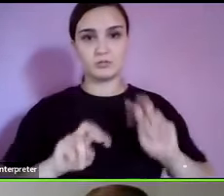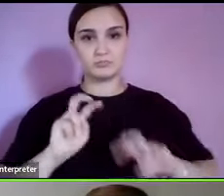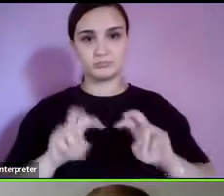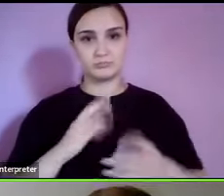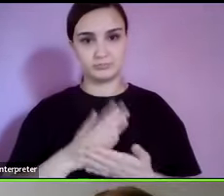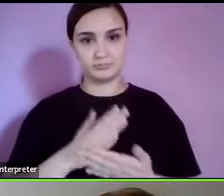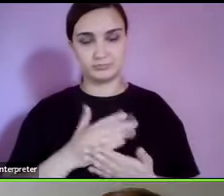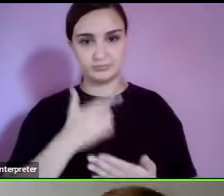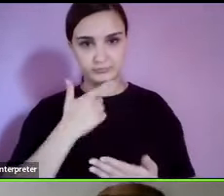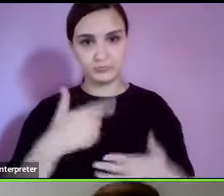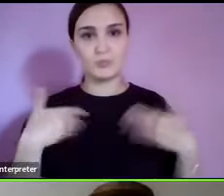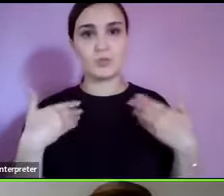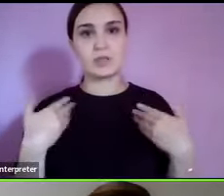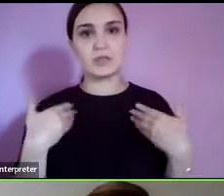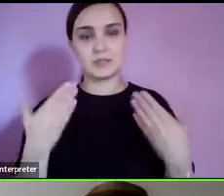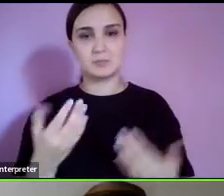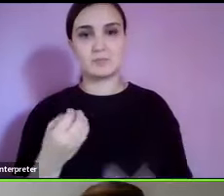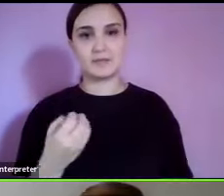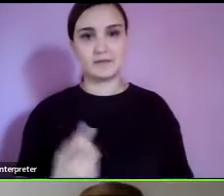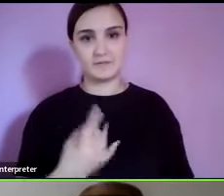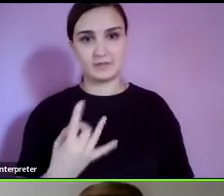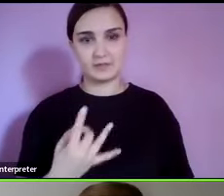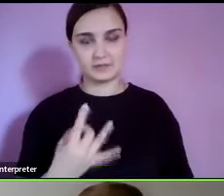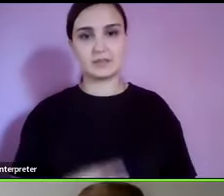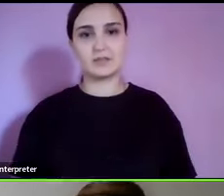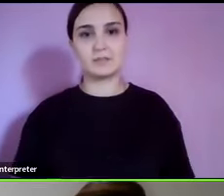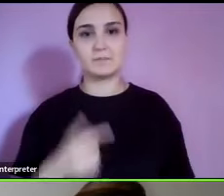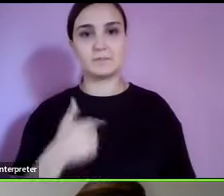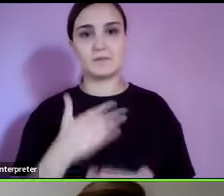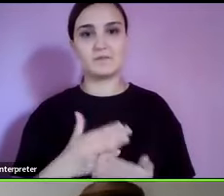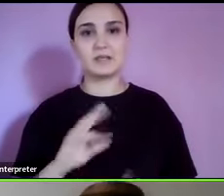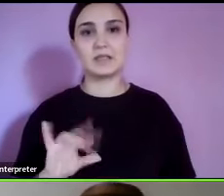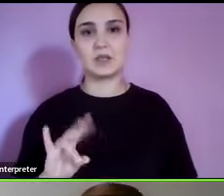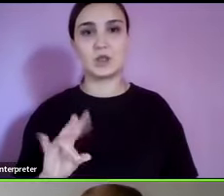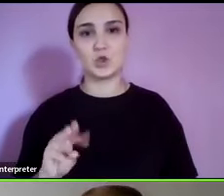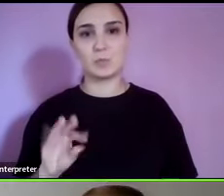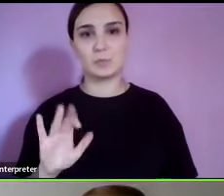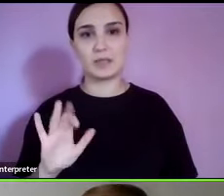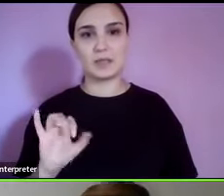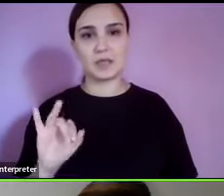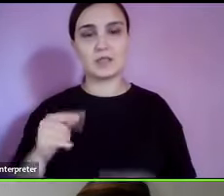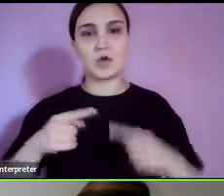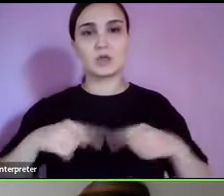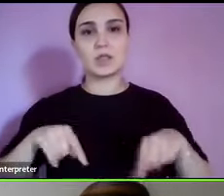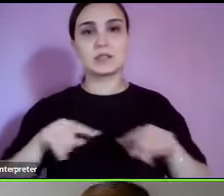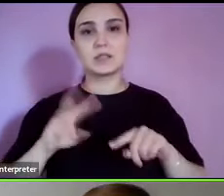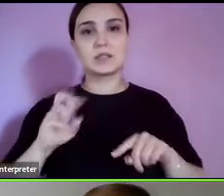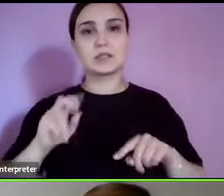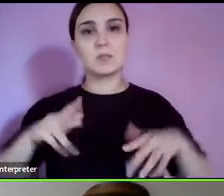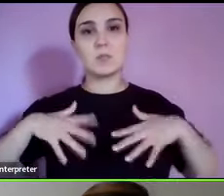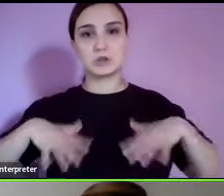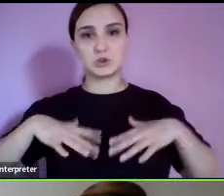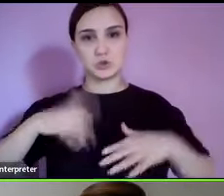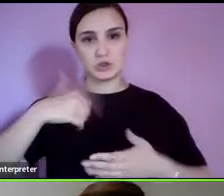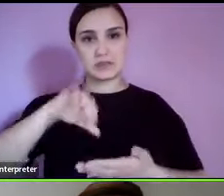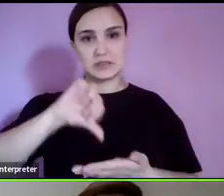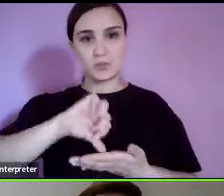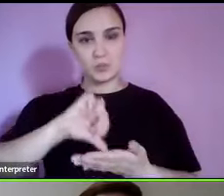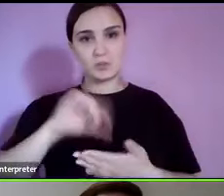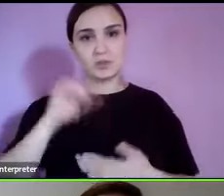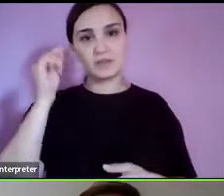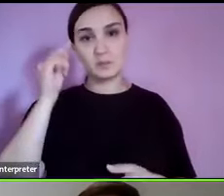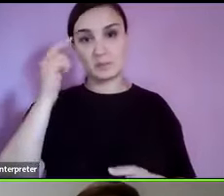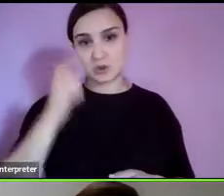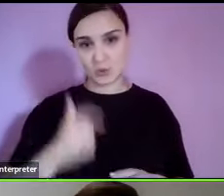მოგესალმებით კიდევ ერთხელ. მე გახლავართ ნინო მიქაია, ორგანიზაცია მაგ ჯორჯიას წარმომადგენელი